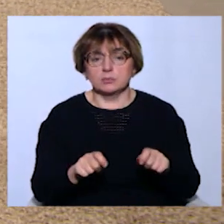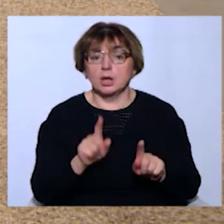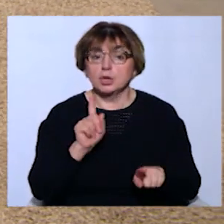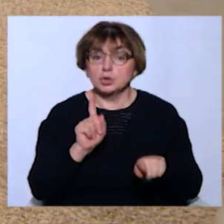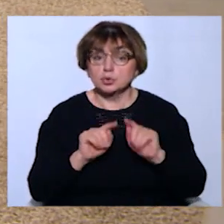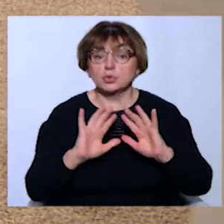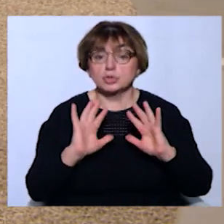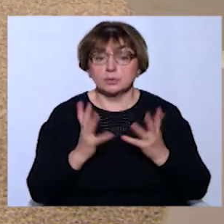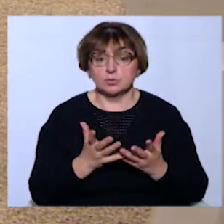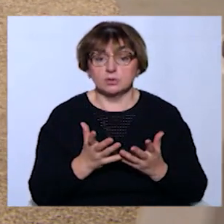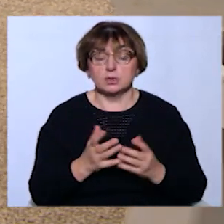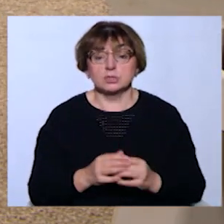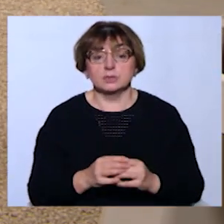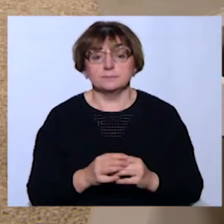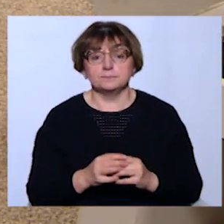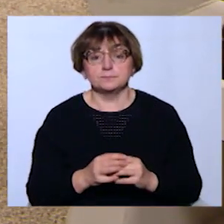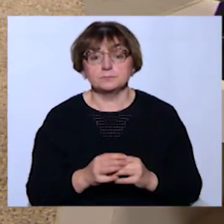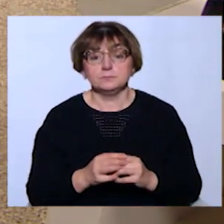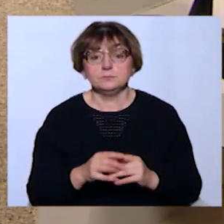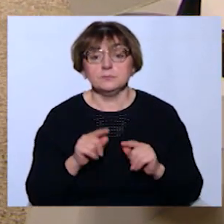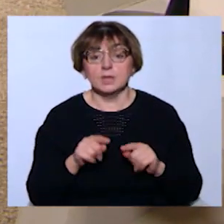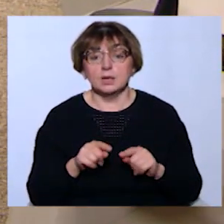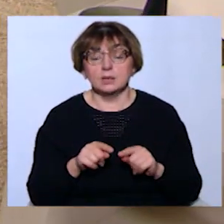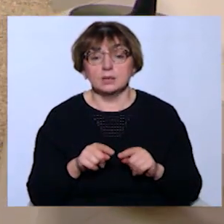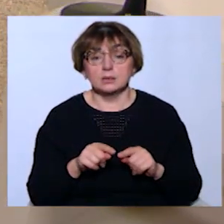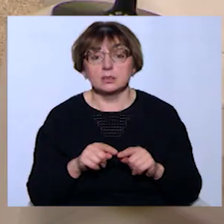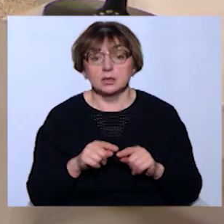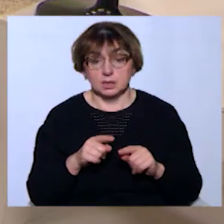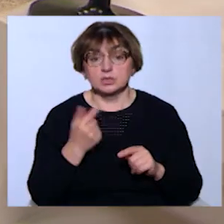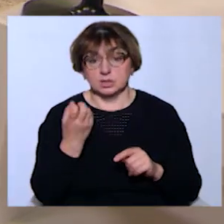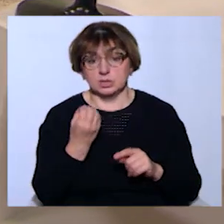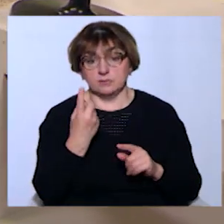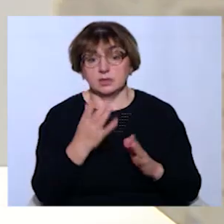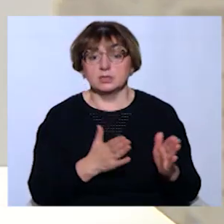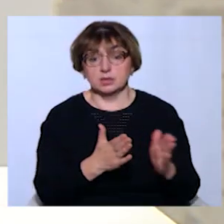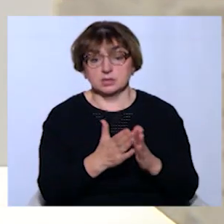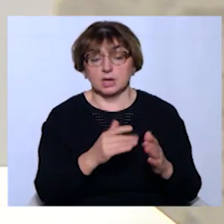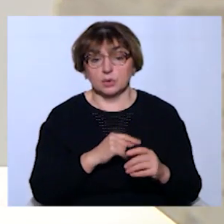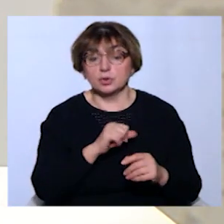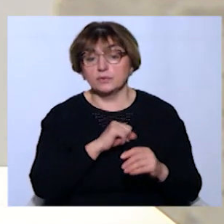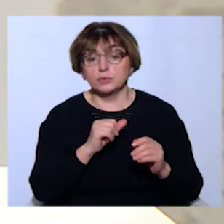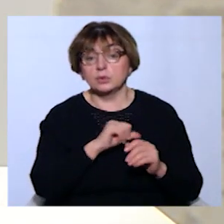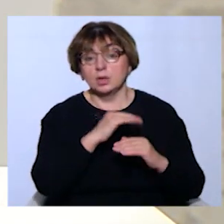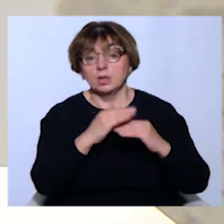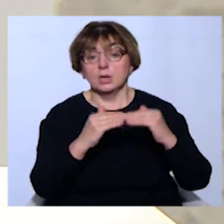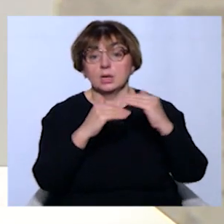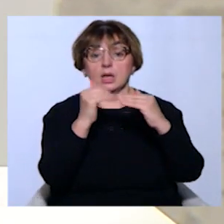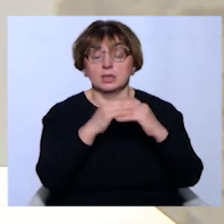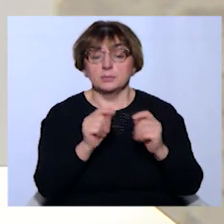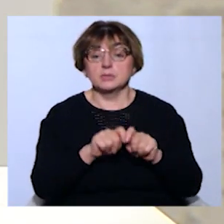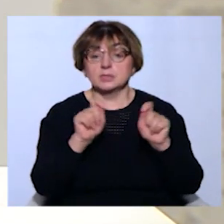ზოგ შემთხვევაში ეს კიდევ ერთი გზა იყო, ხო, სხვა ქანების